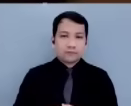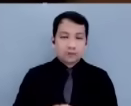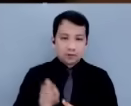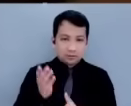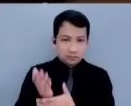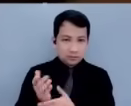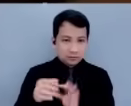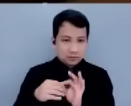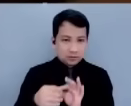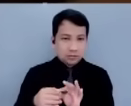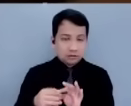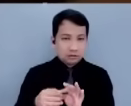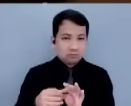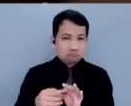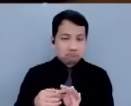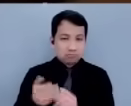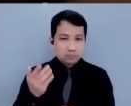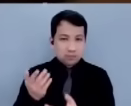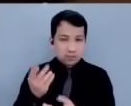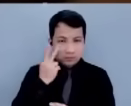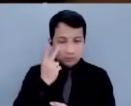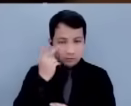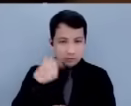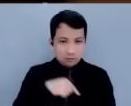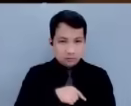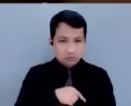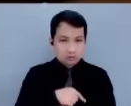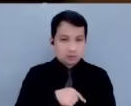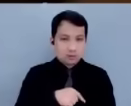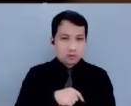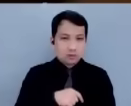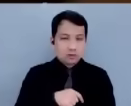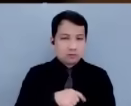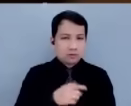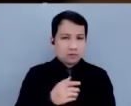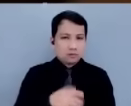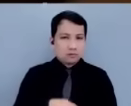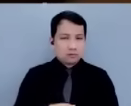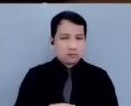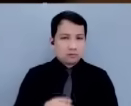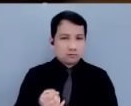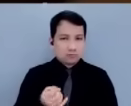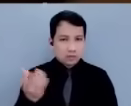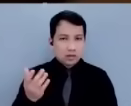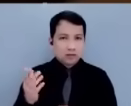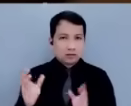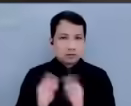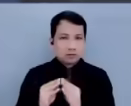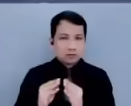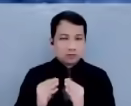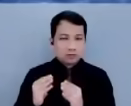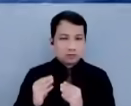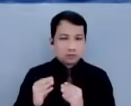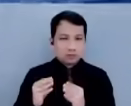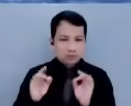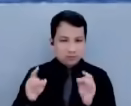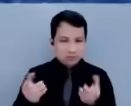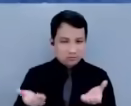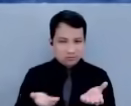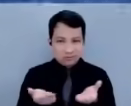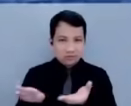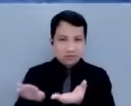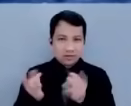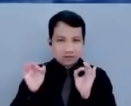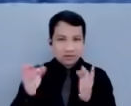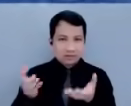to north was pretty intensely harassed in what appeared to be several dangerous maneuvers. Ayon